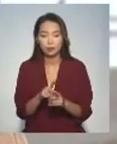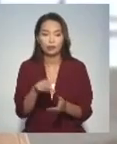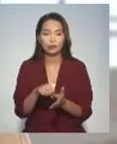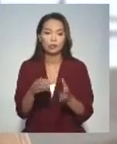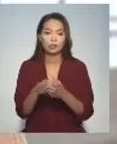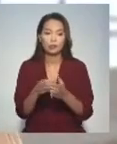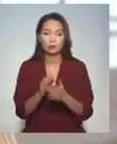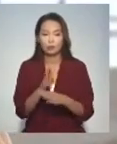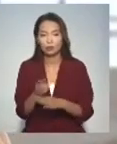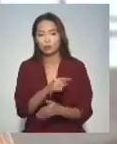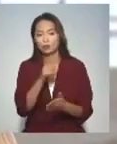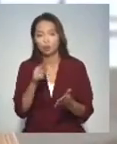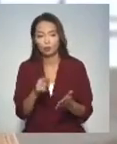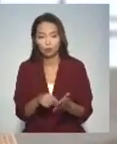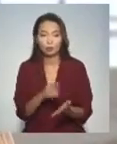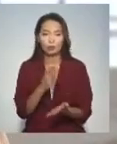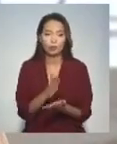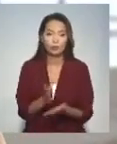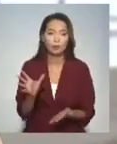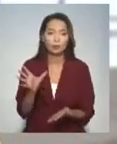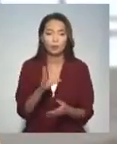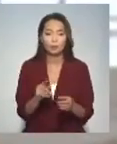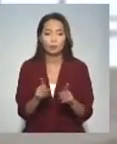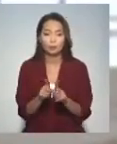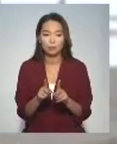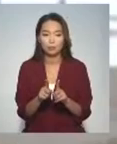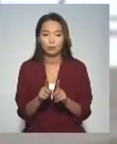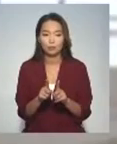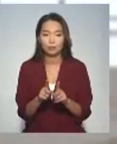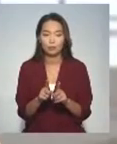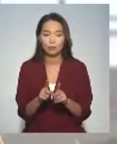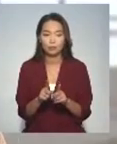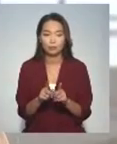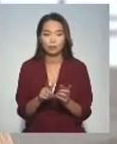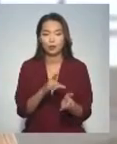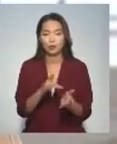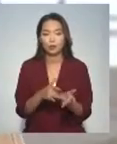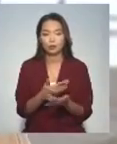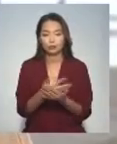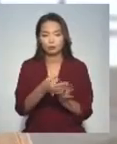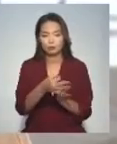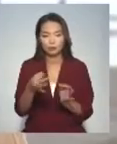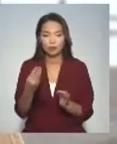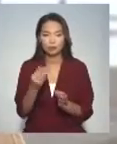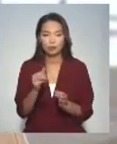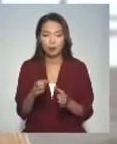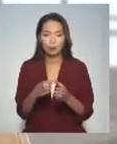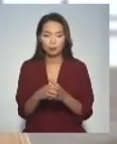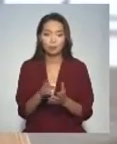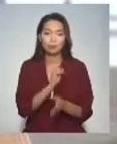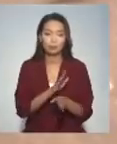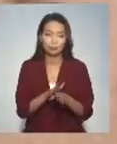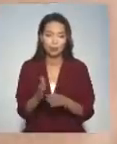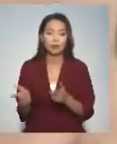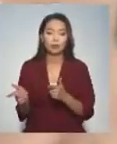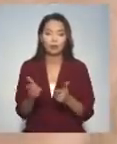келіп, сұрақтарын қойып жатыр. Оның бәріне мынау өңірлік штабтарымыз жұмыс істеуге